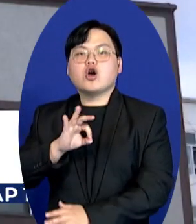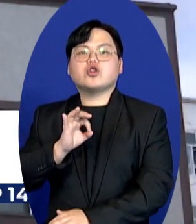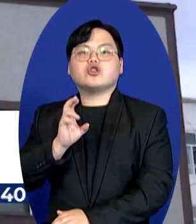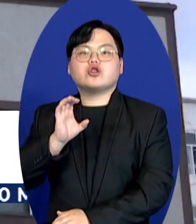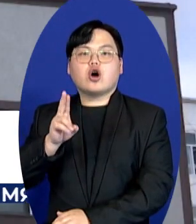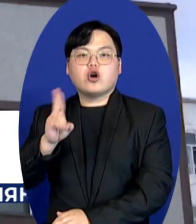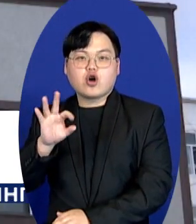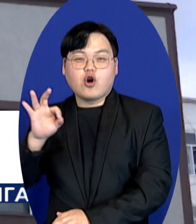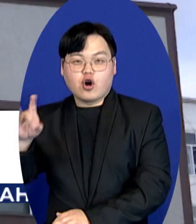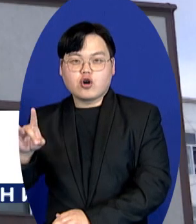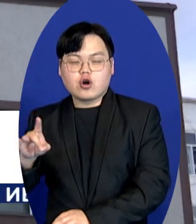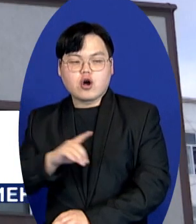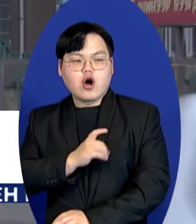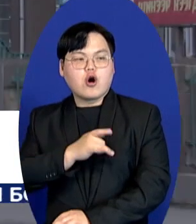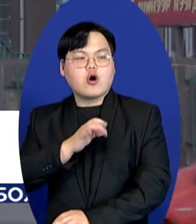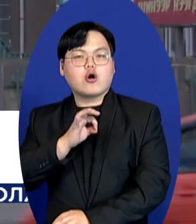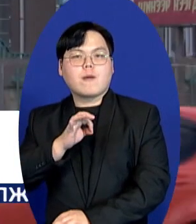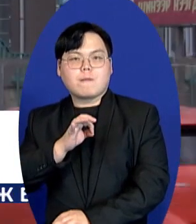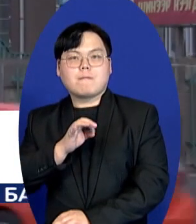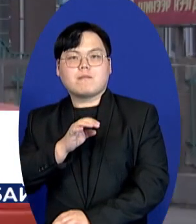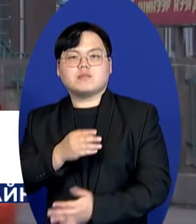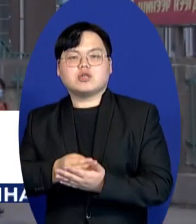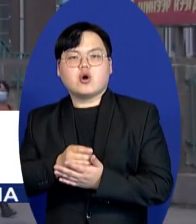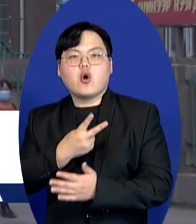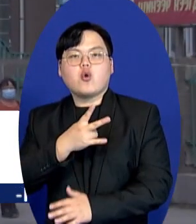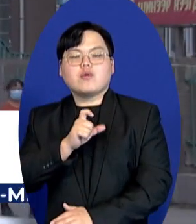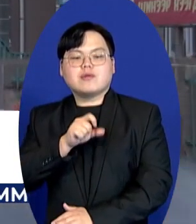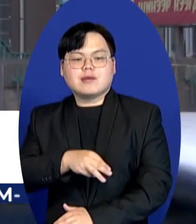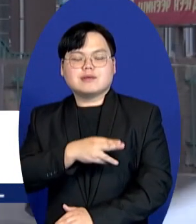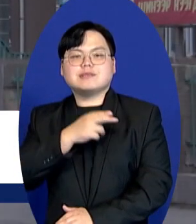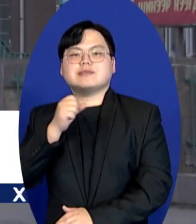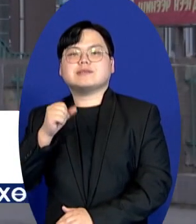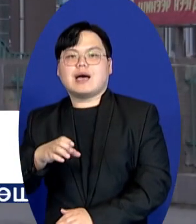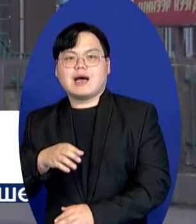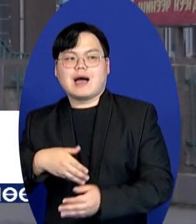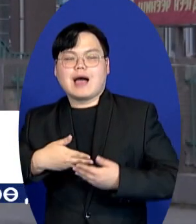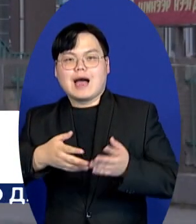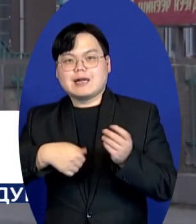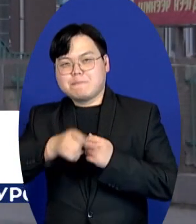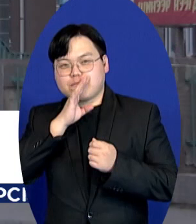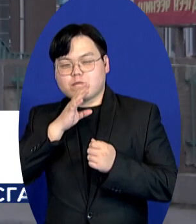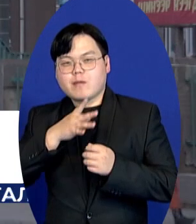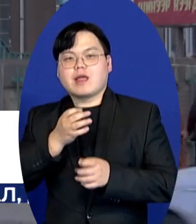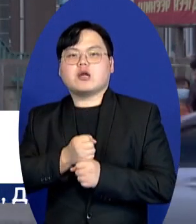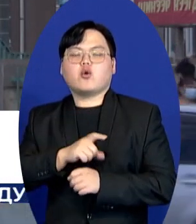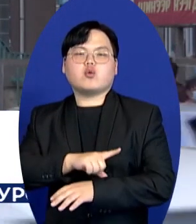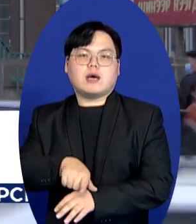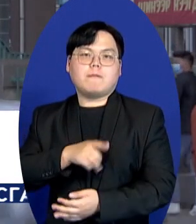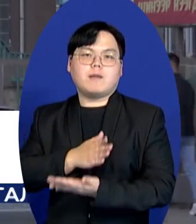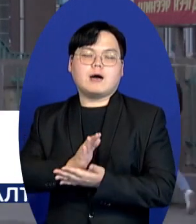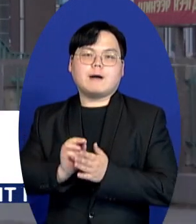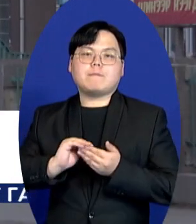үрийг хөрөнгөөр барьцаалсан үнэтцаас гаргаж хоёр дахь зах зээлд арилжих замаар төлүүлэхээр төлөвлөсөн ч энэ ажил удаашралтай байгааг